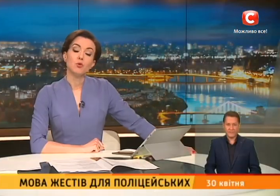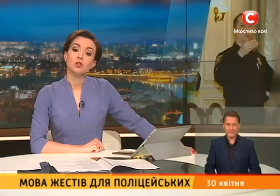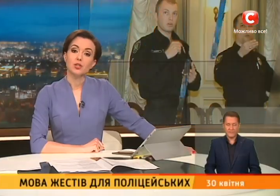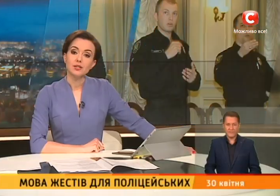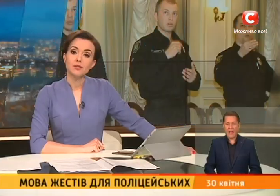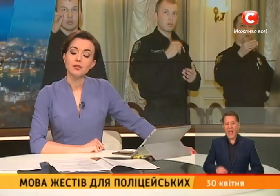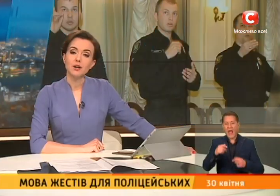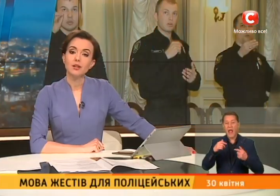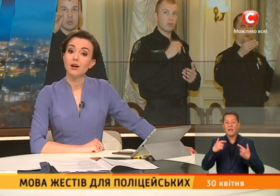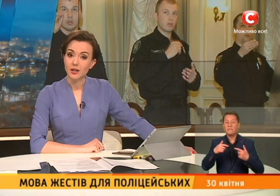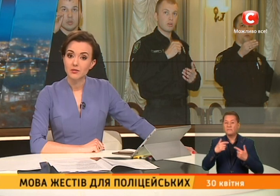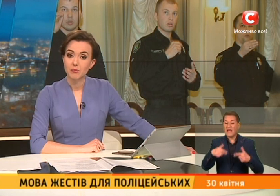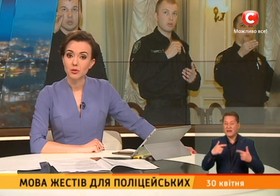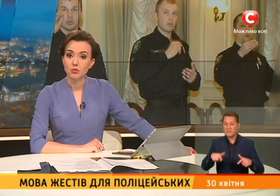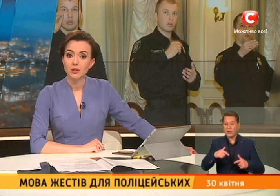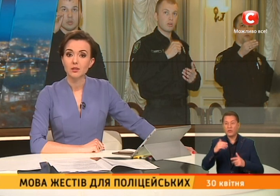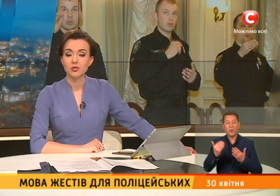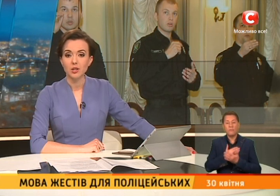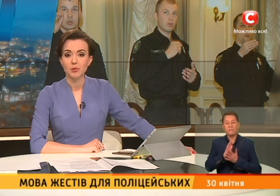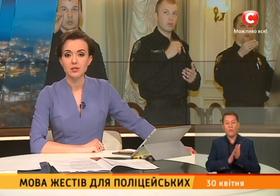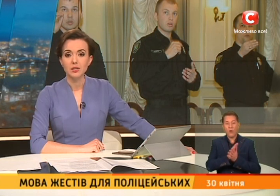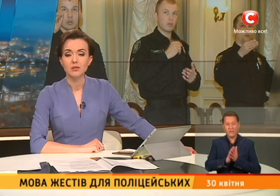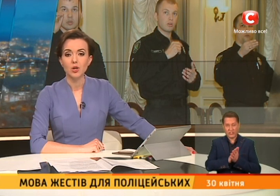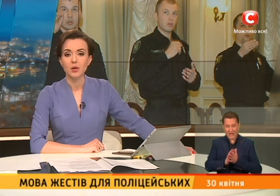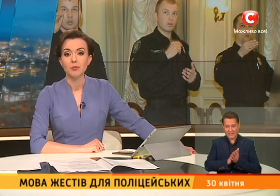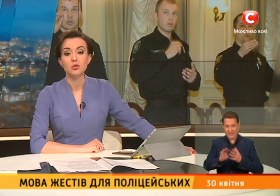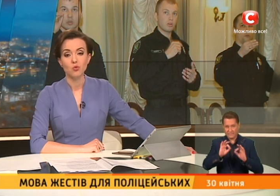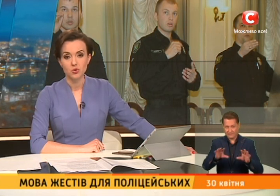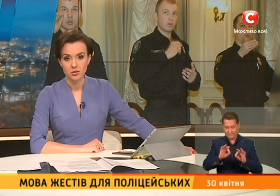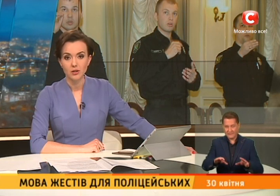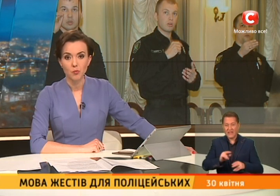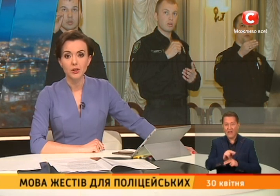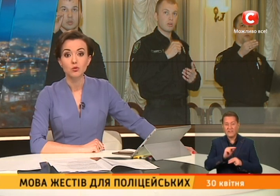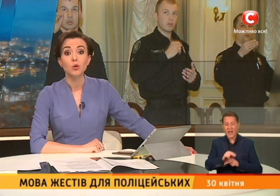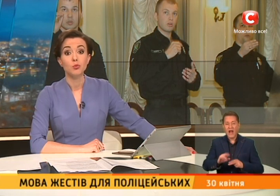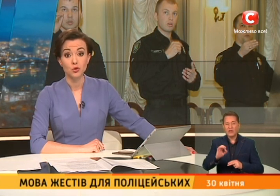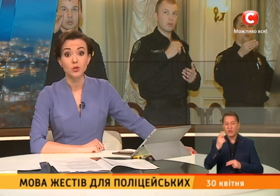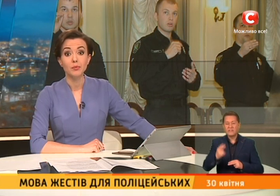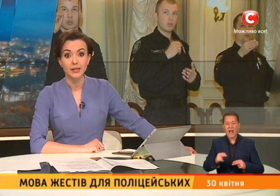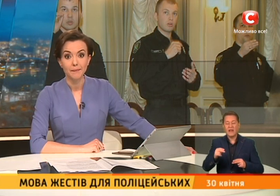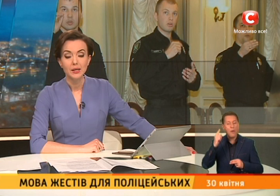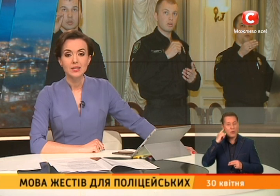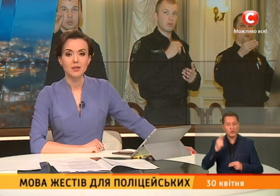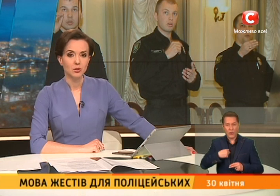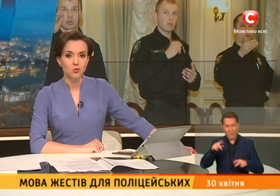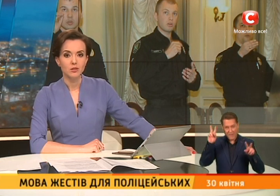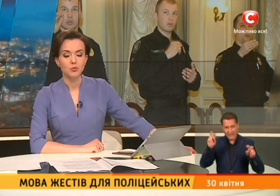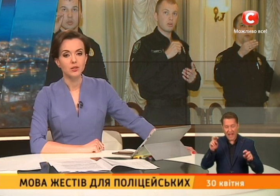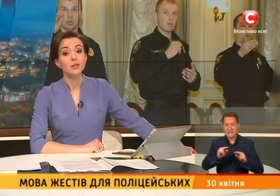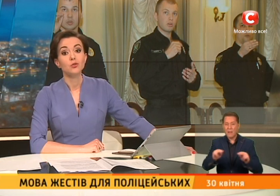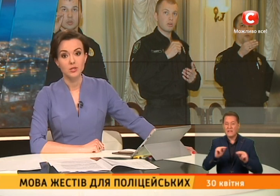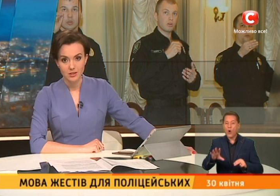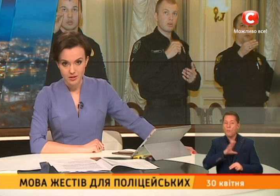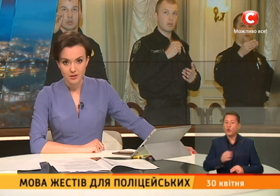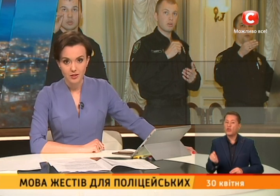Іспит із мови жестів склали харківські патрульні. Навчали поліціянтів у рамках міського соціального проекту «Почуй мене». За педагогів